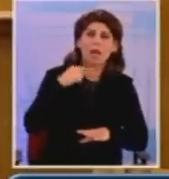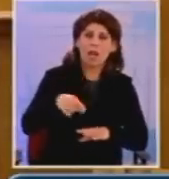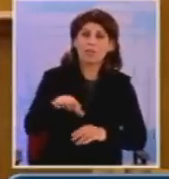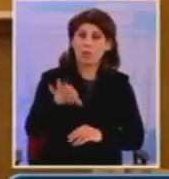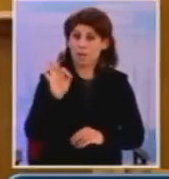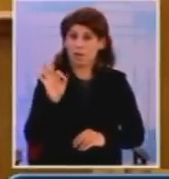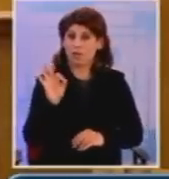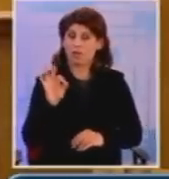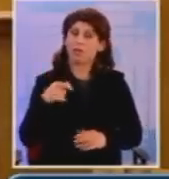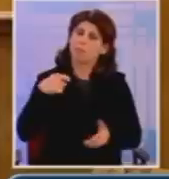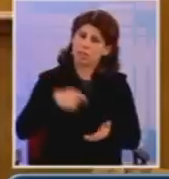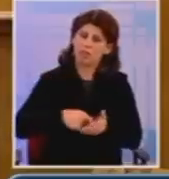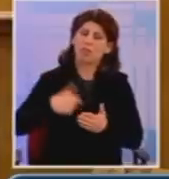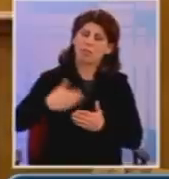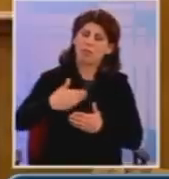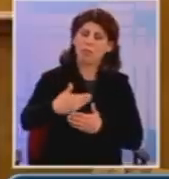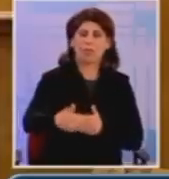επιλογή πληρώθηκε αργότερα